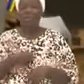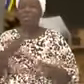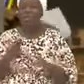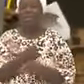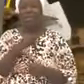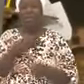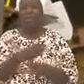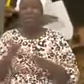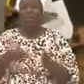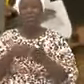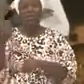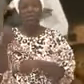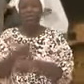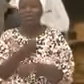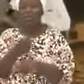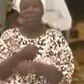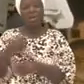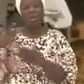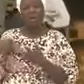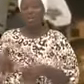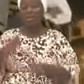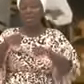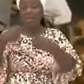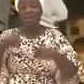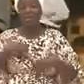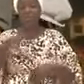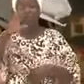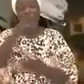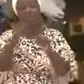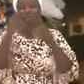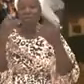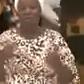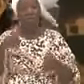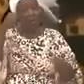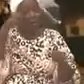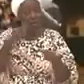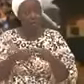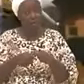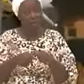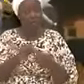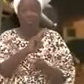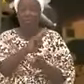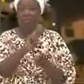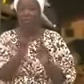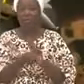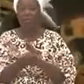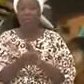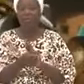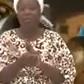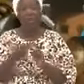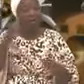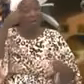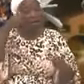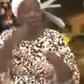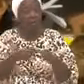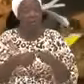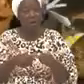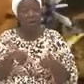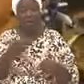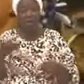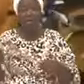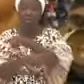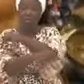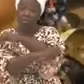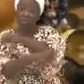à côte boisée salut seigneur prix preppy répertoire rappelle toi tout ce qu'elle